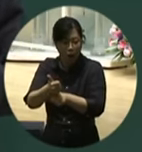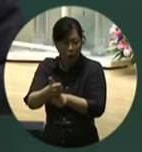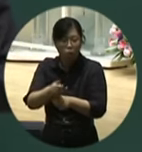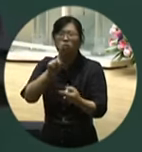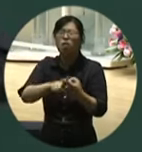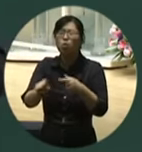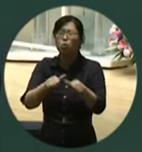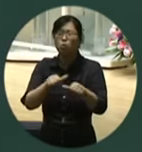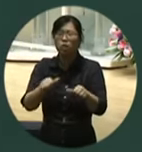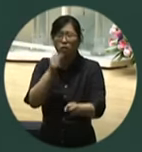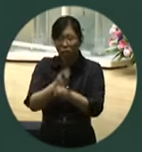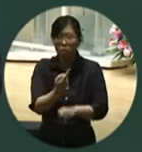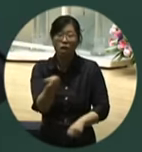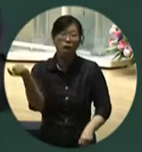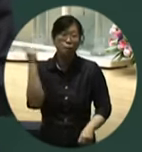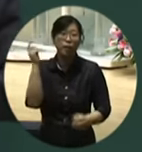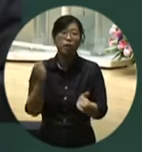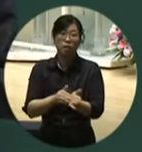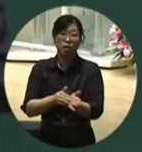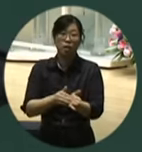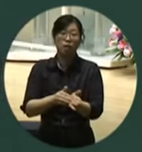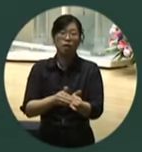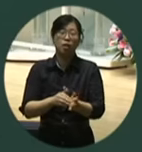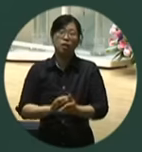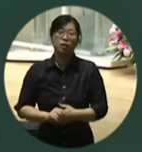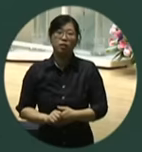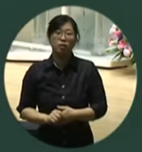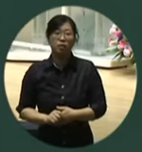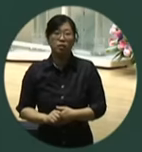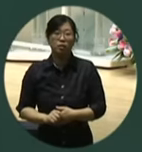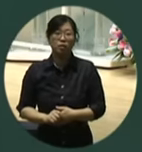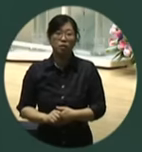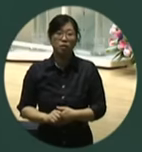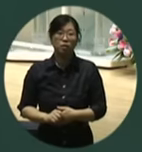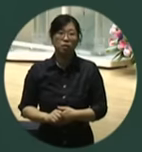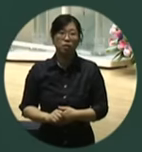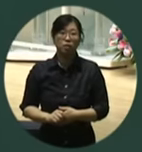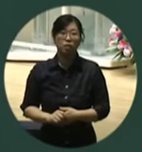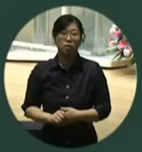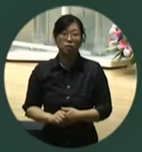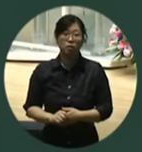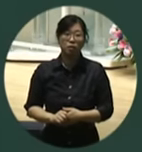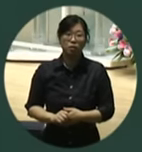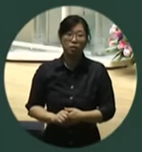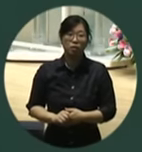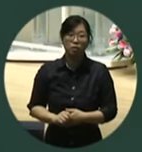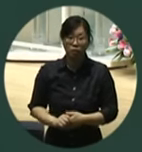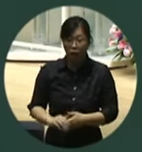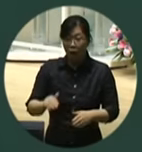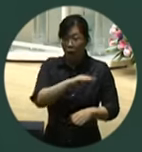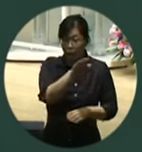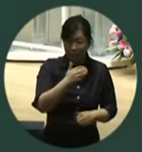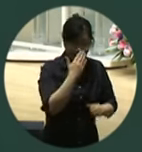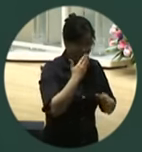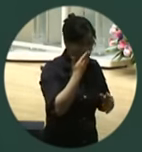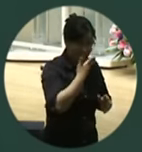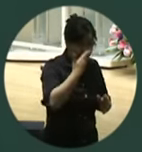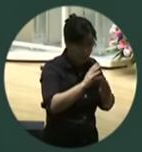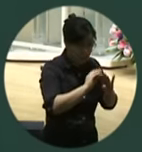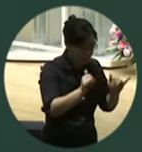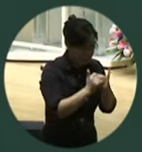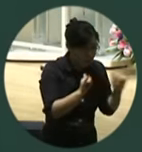자, 중요한 고백을 합니다. And she gave very important confession. 우리가 듣자 11절에 마음이 녹았고 너희로 말미암아